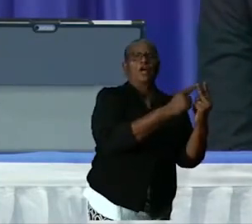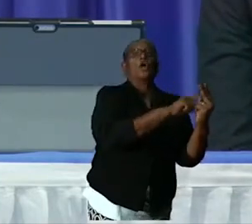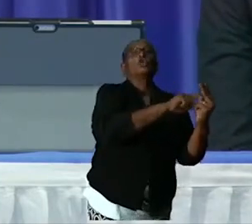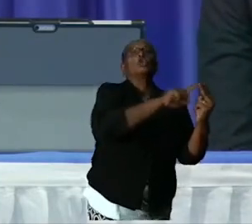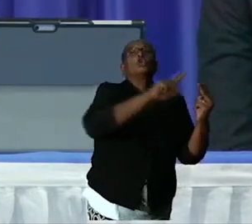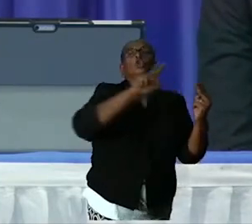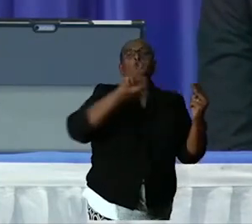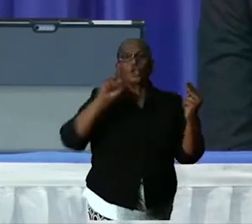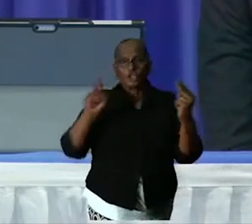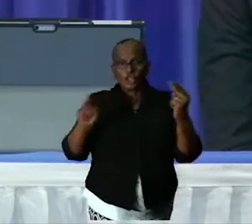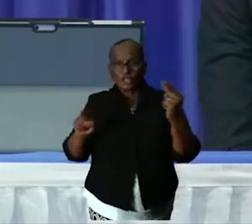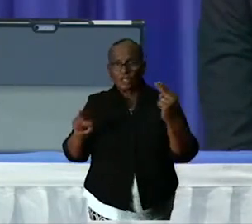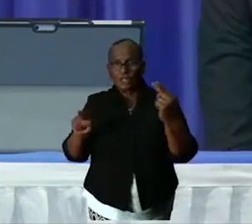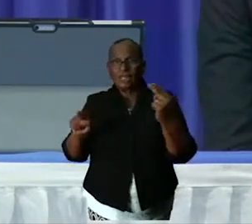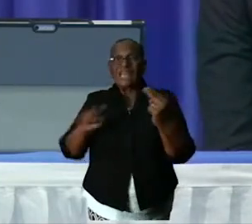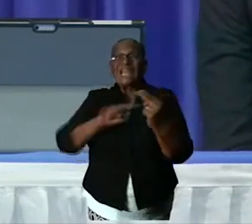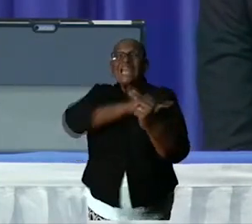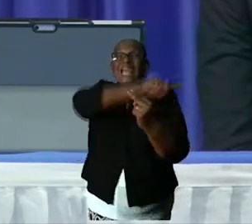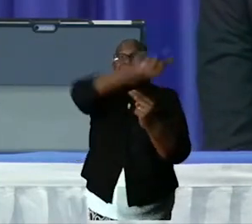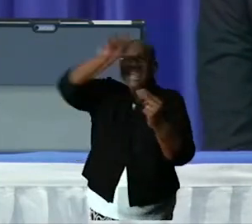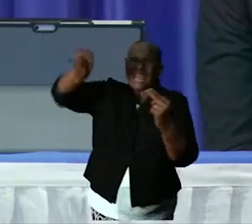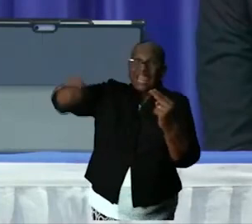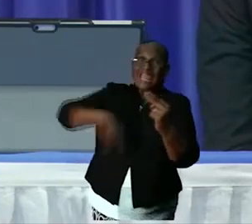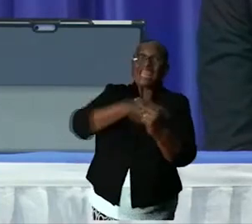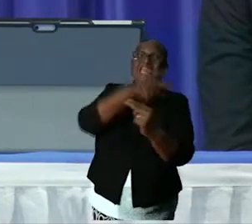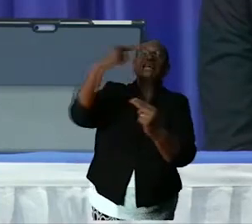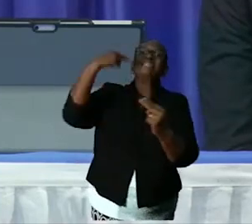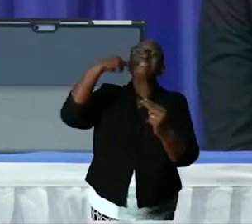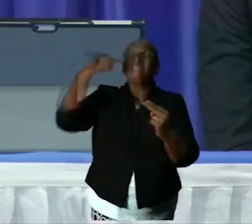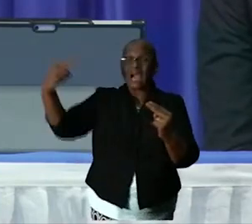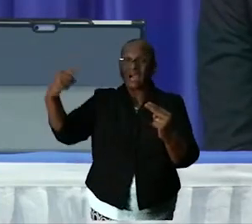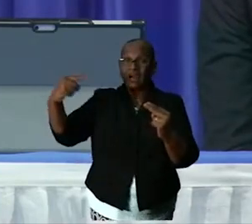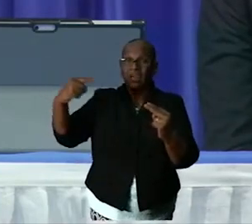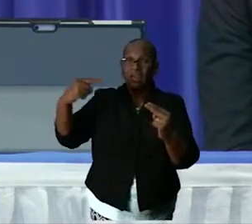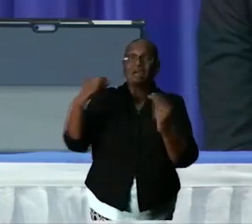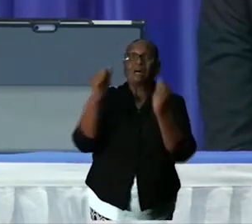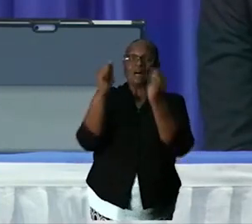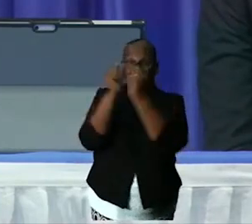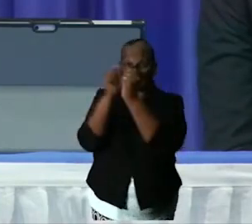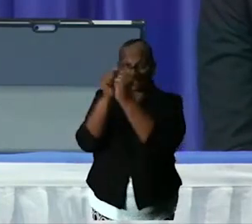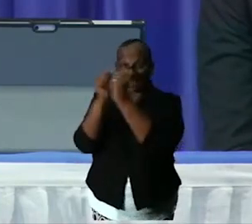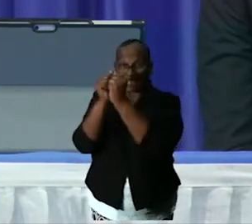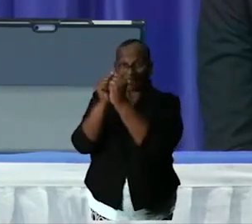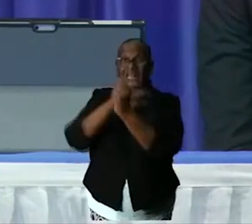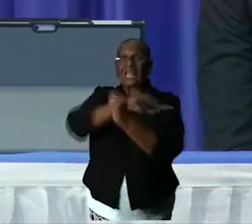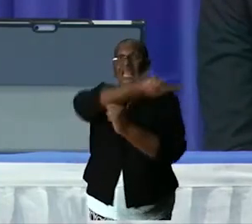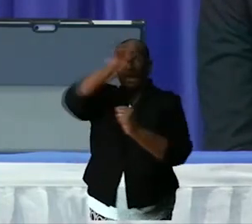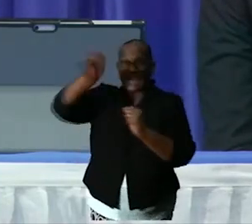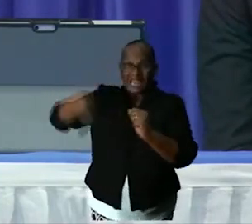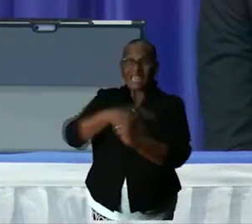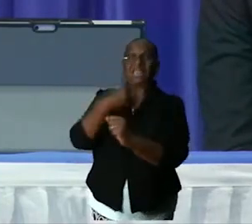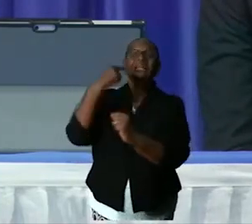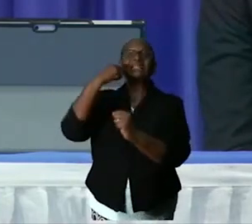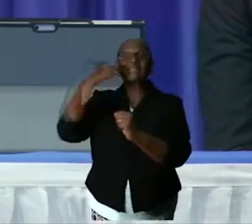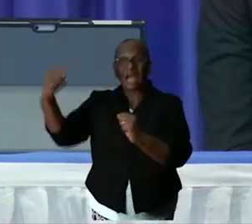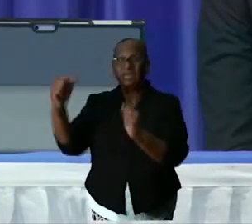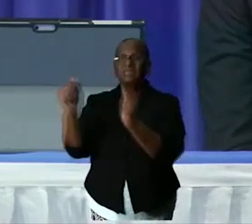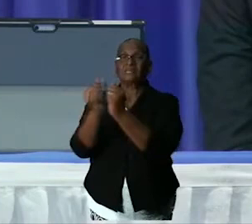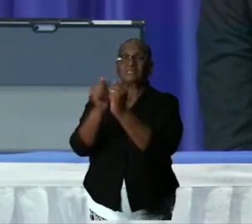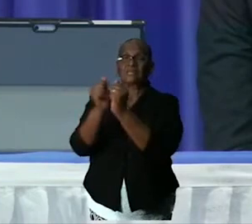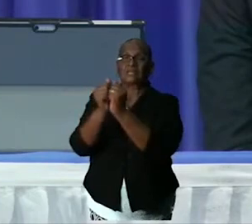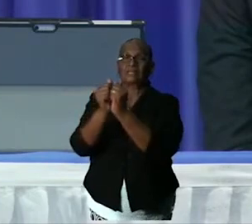Tot en met hele dag van zaterdag. Hele dag van zaterdag.